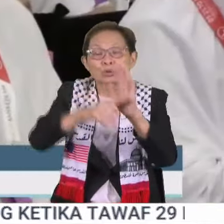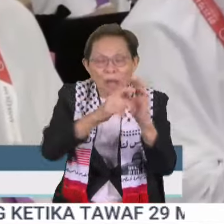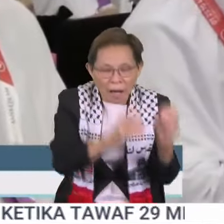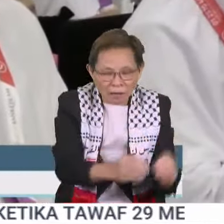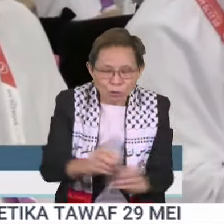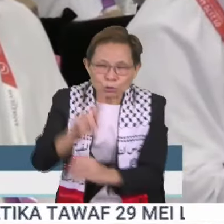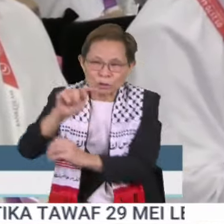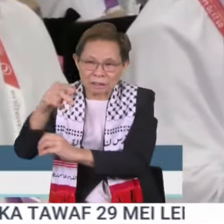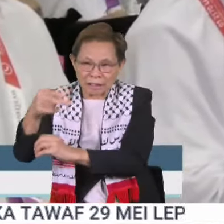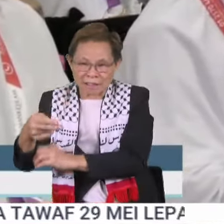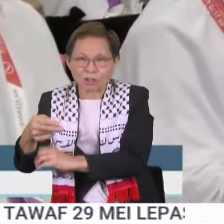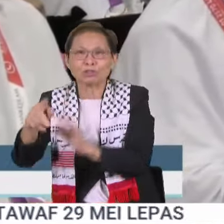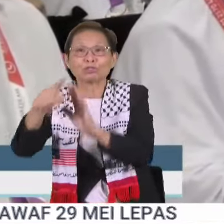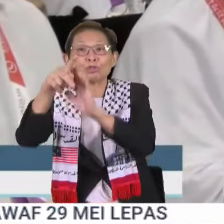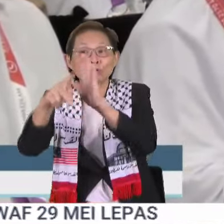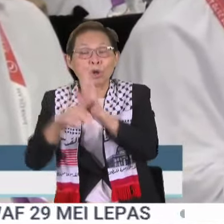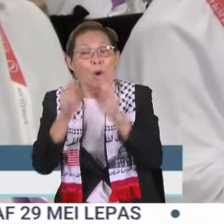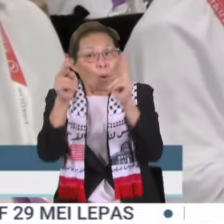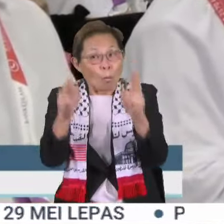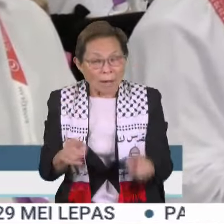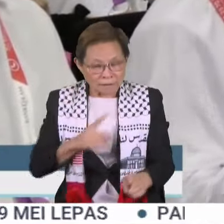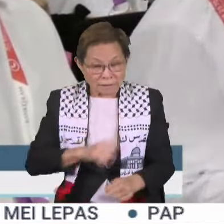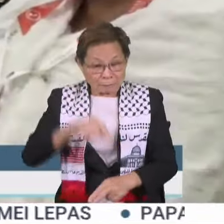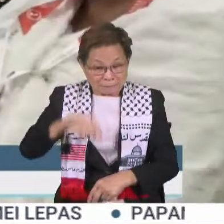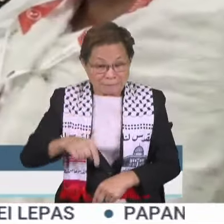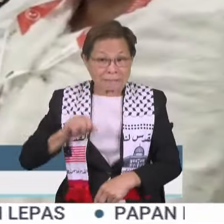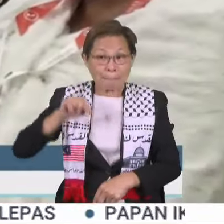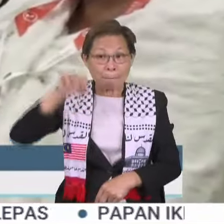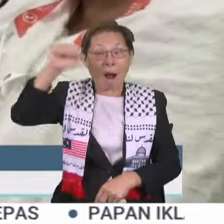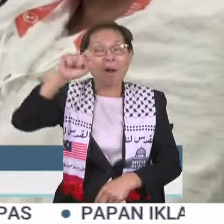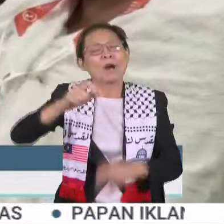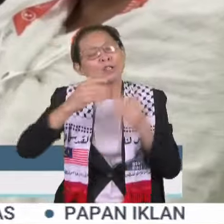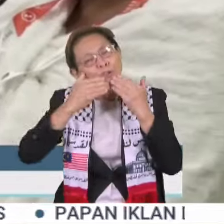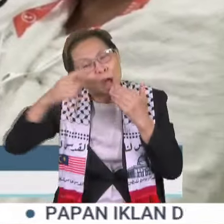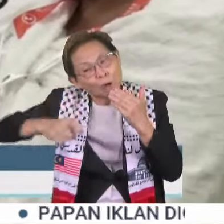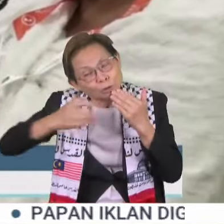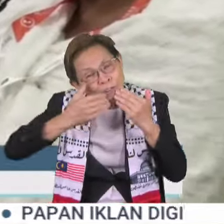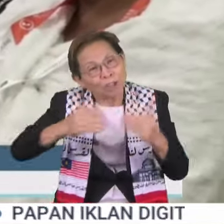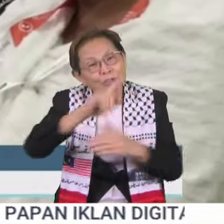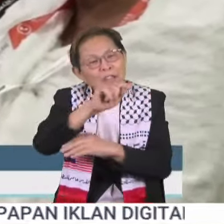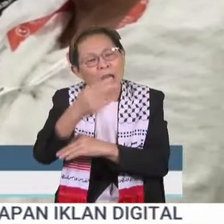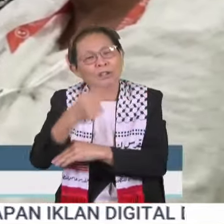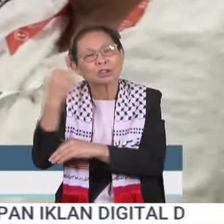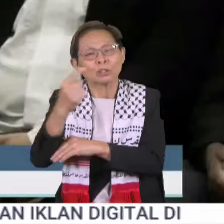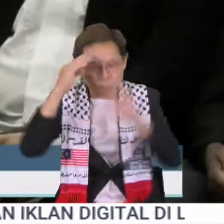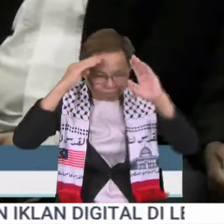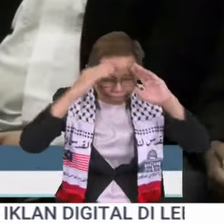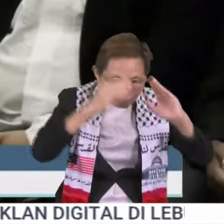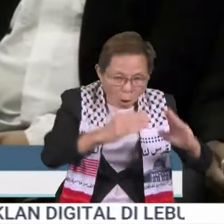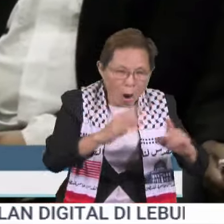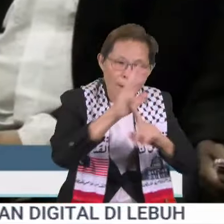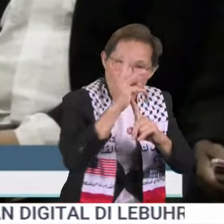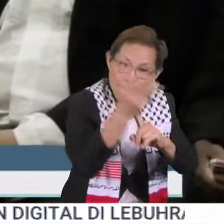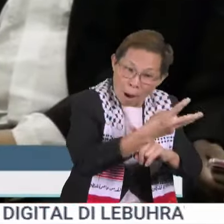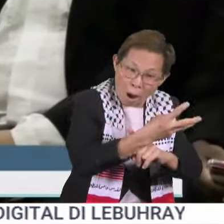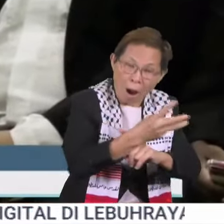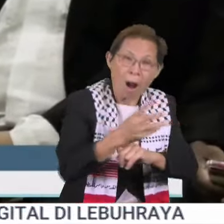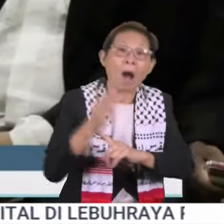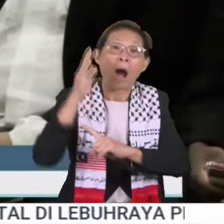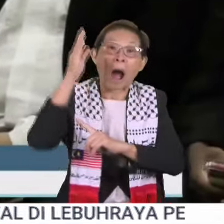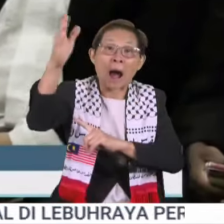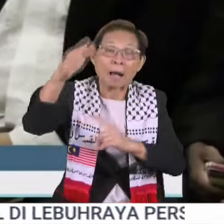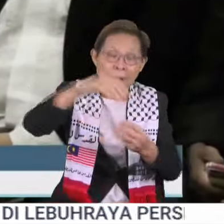haji TH. Umat Islam di negeri ini harus bersyukur kerana TH sentiasa mengambil berat akan kebajikan bakal